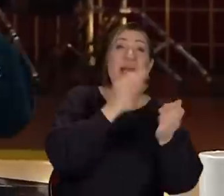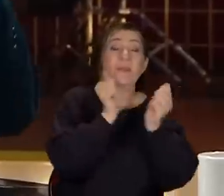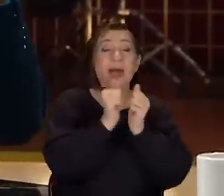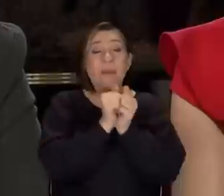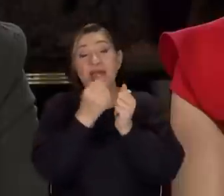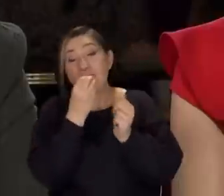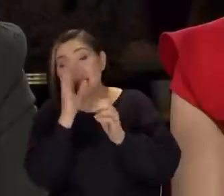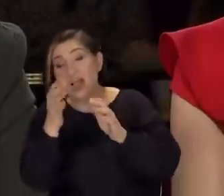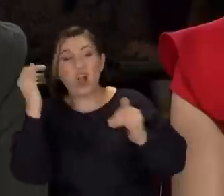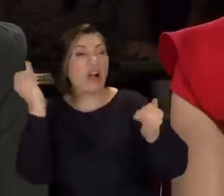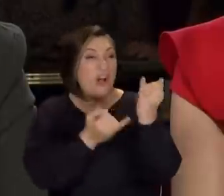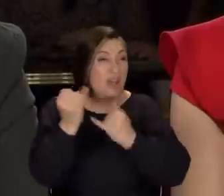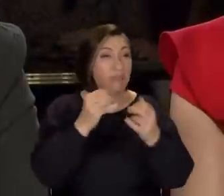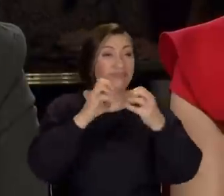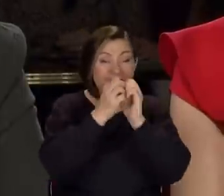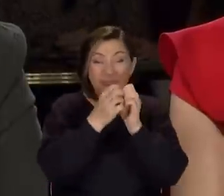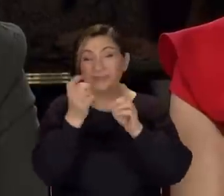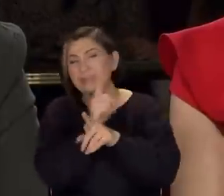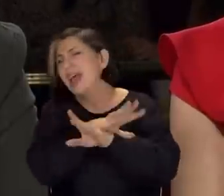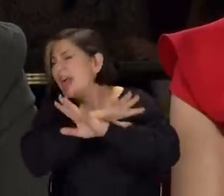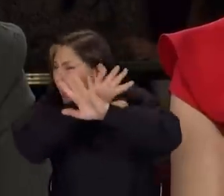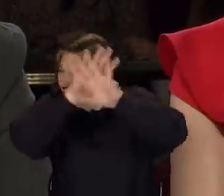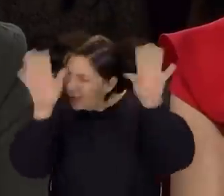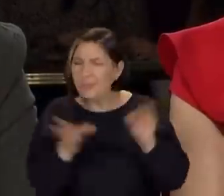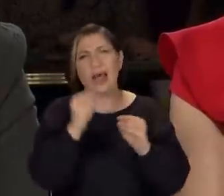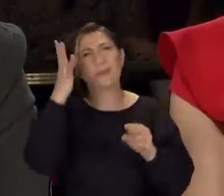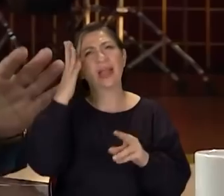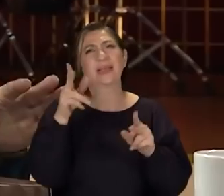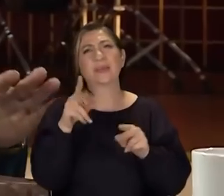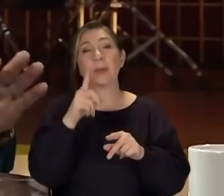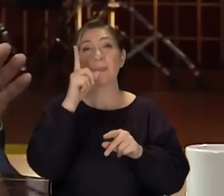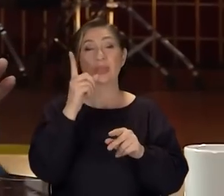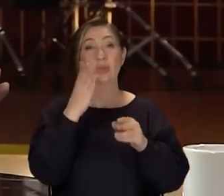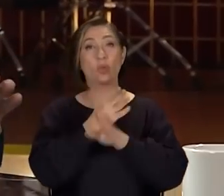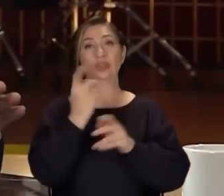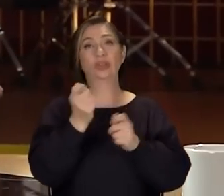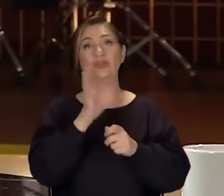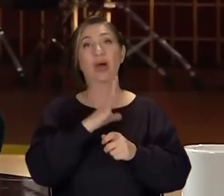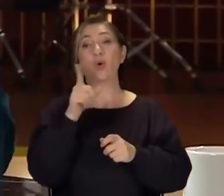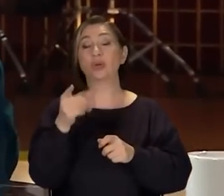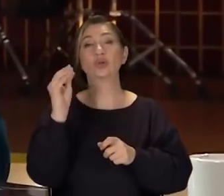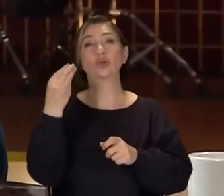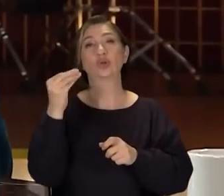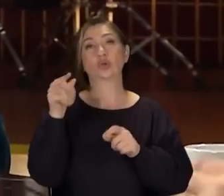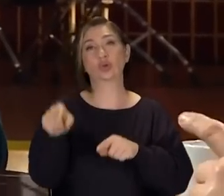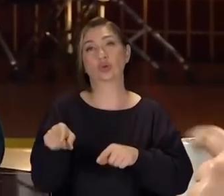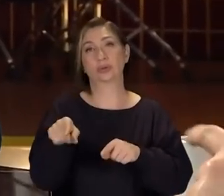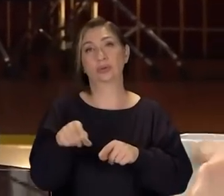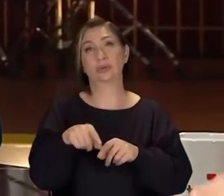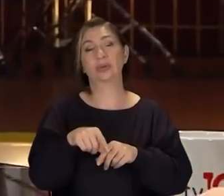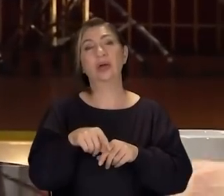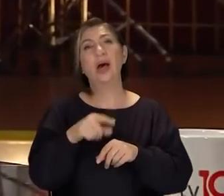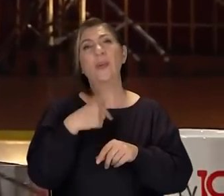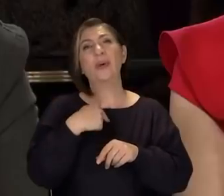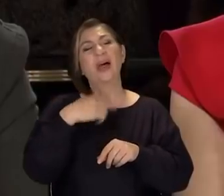beraber yemeğe çıkmak kavga etmek onu yapmak bunu yapmak her şey geri zekalı bir tane düzgün iş var o da çocuk bu olunca